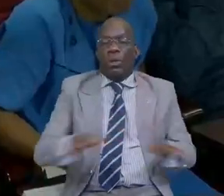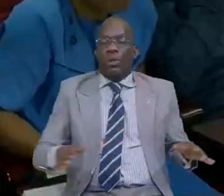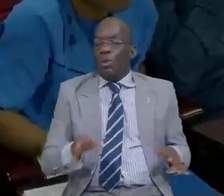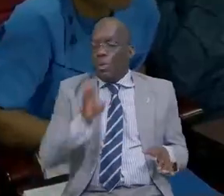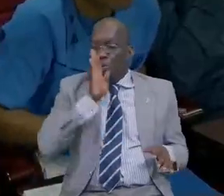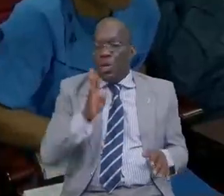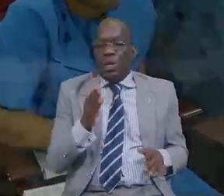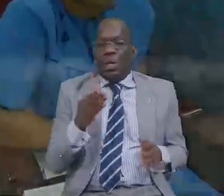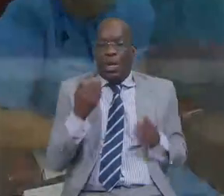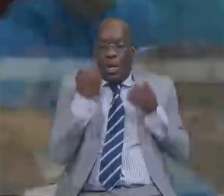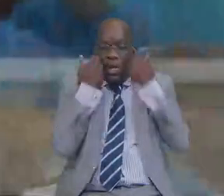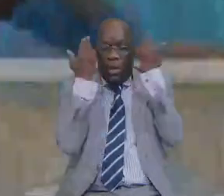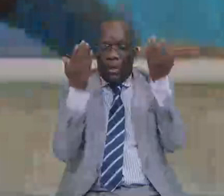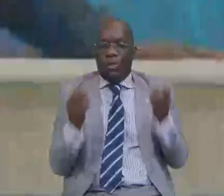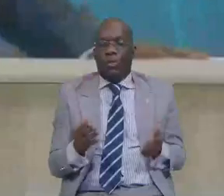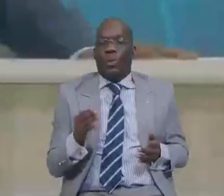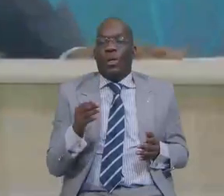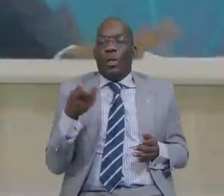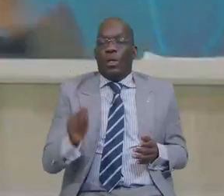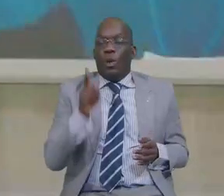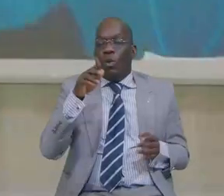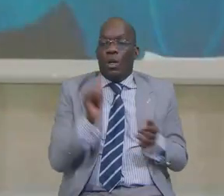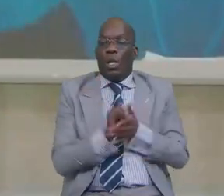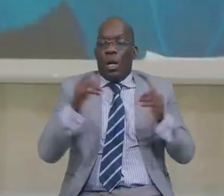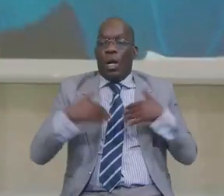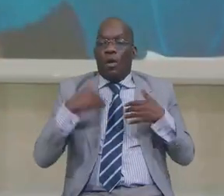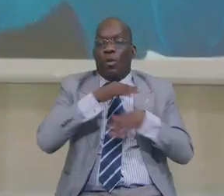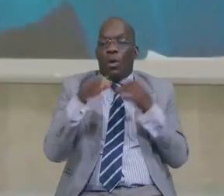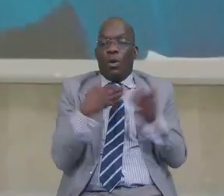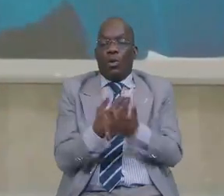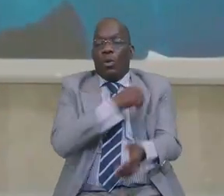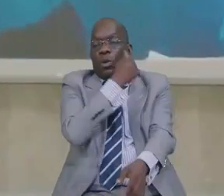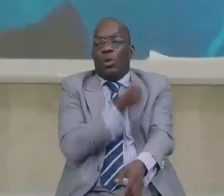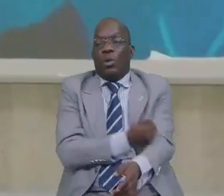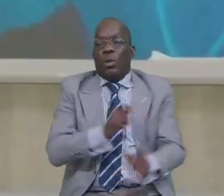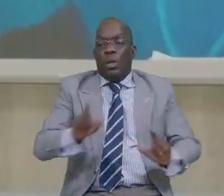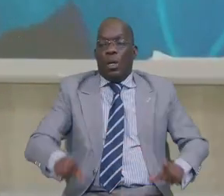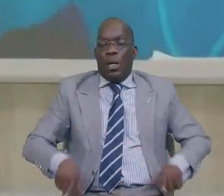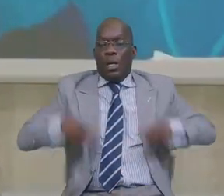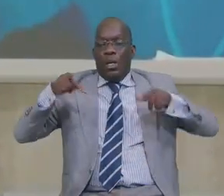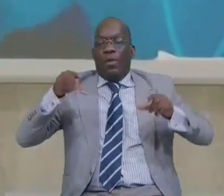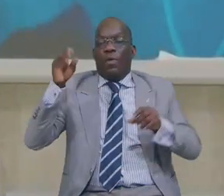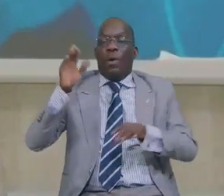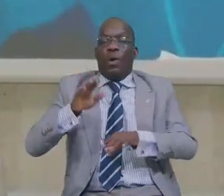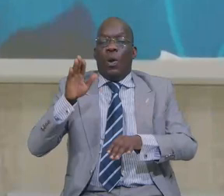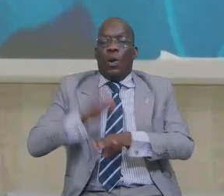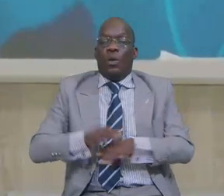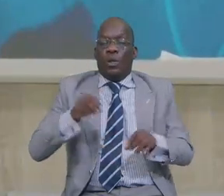Ne sois pas embarrassé. Celui qui a toute l'autorité vit au-dedans de toi.